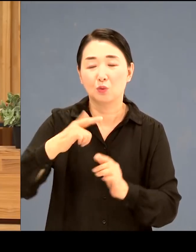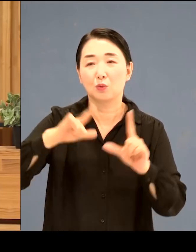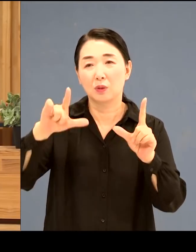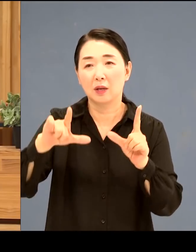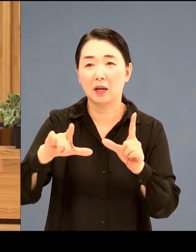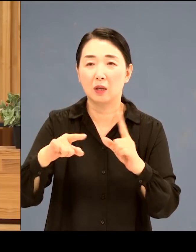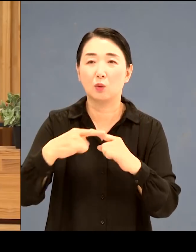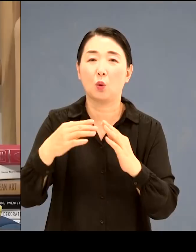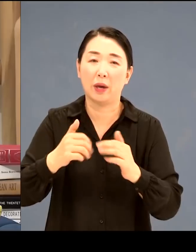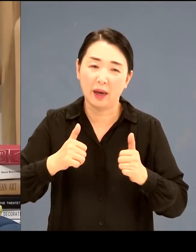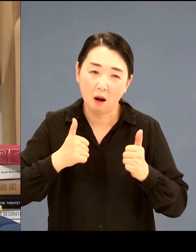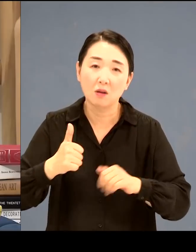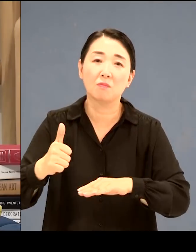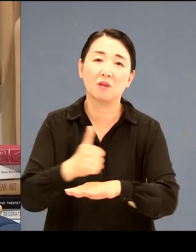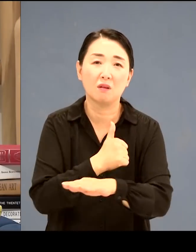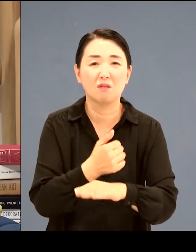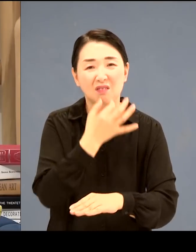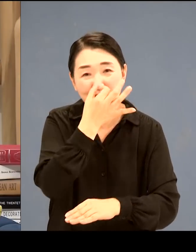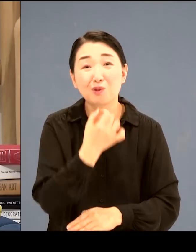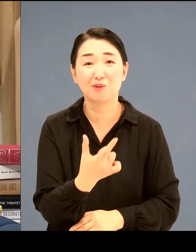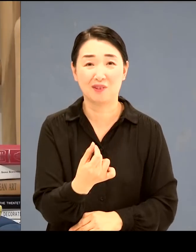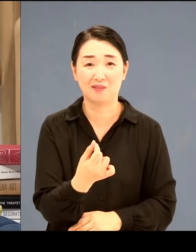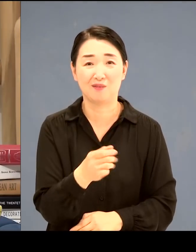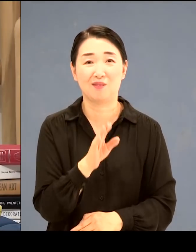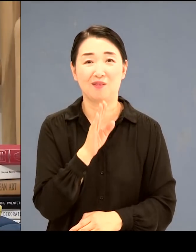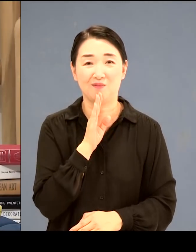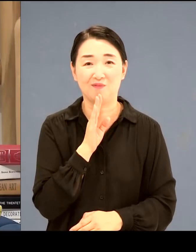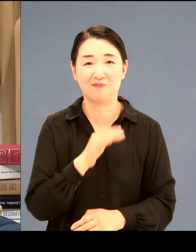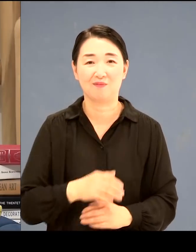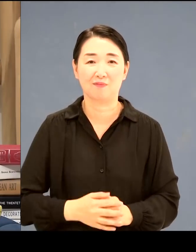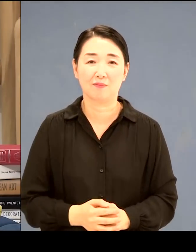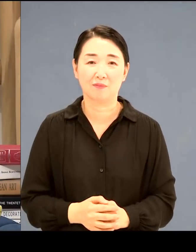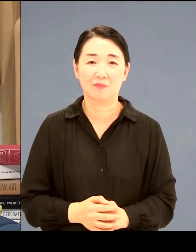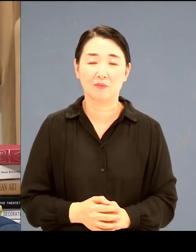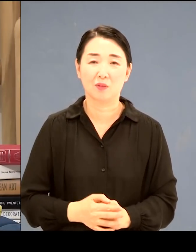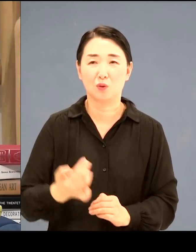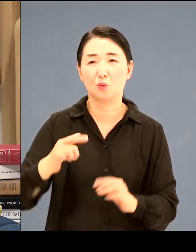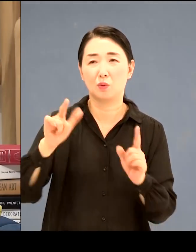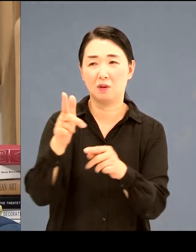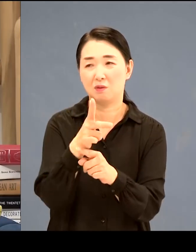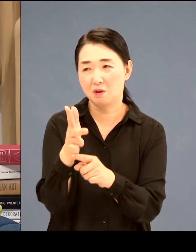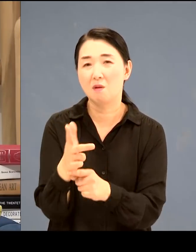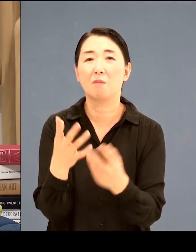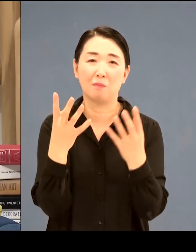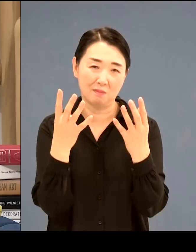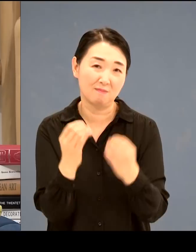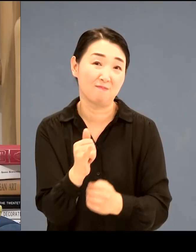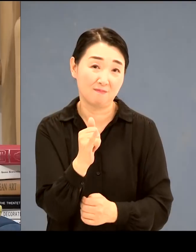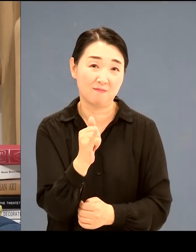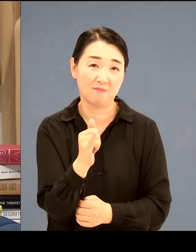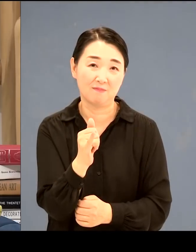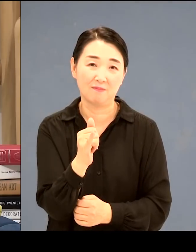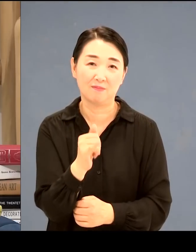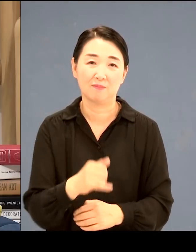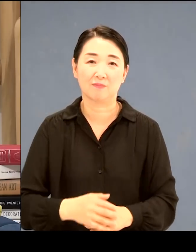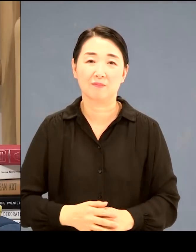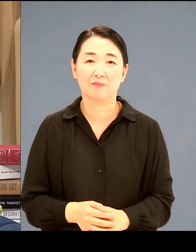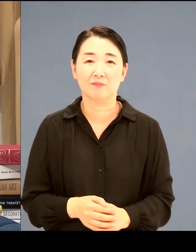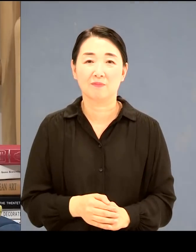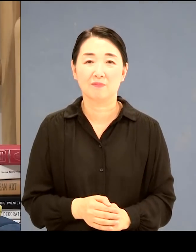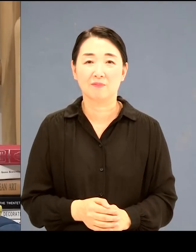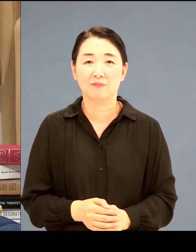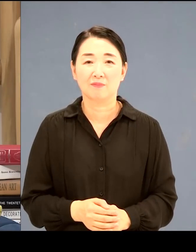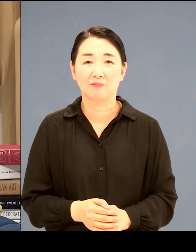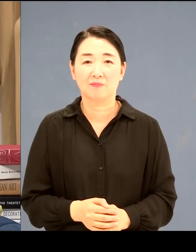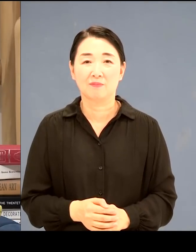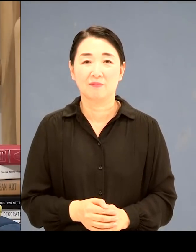힘들 것 같다는 생각이 들어요. 네, 어떠셨나요? 맞아요. 시간 뭐 주일날 촬영하는 일들도 너무 많고 네.